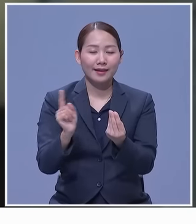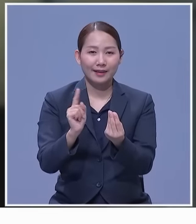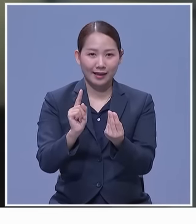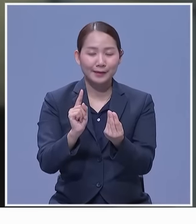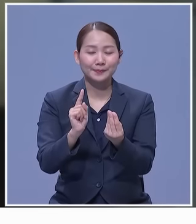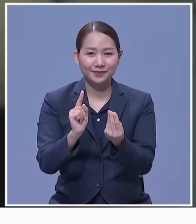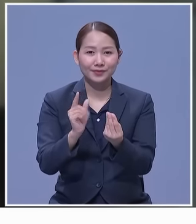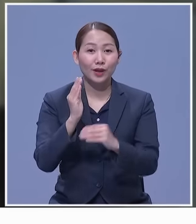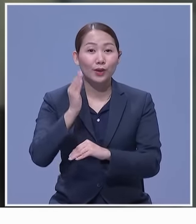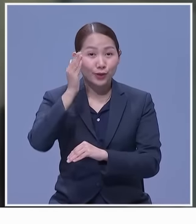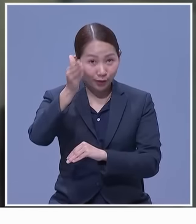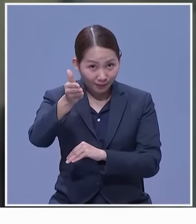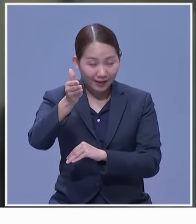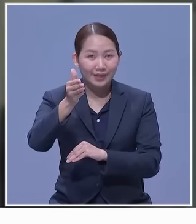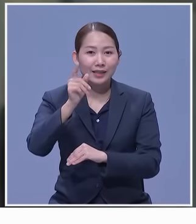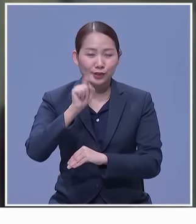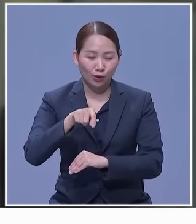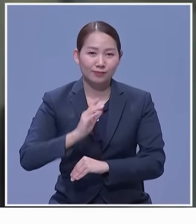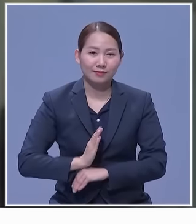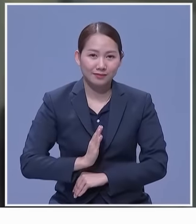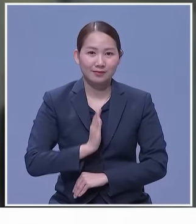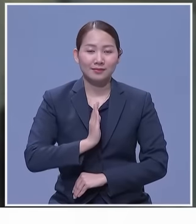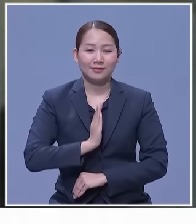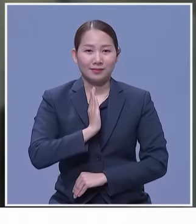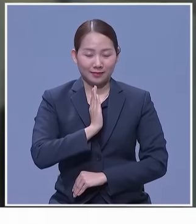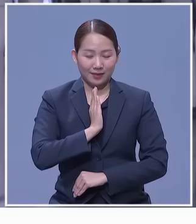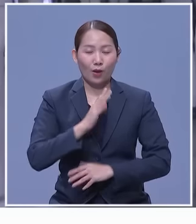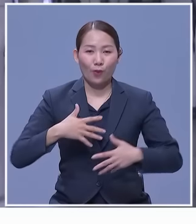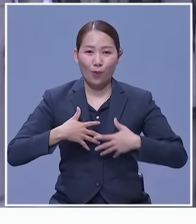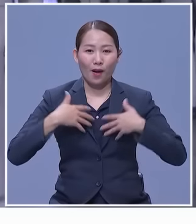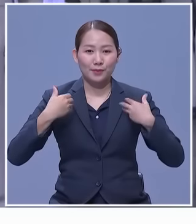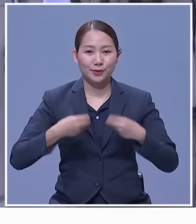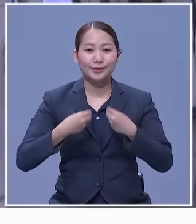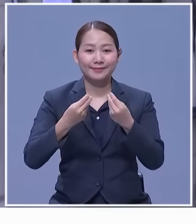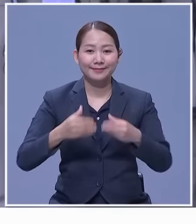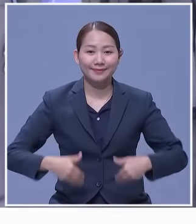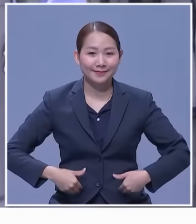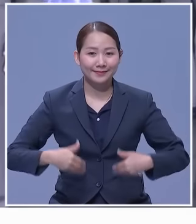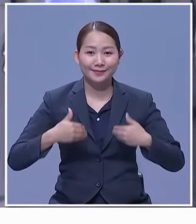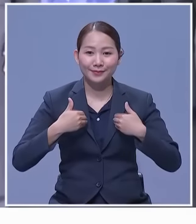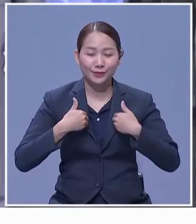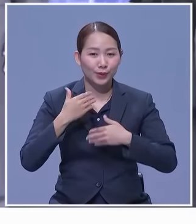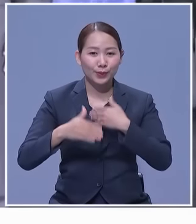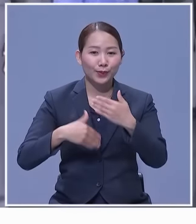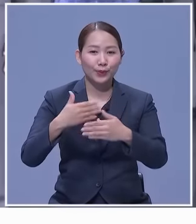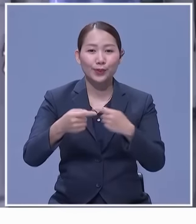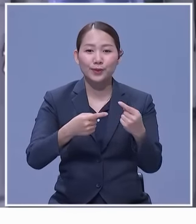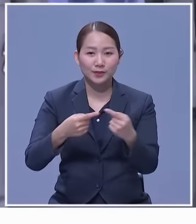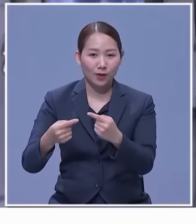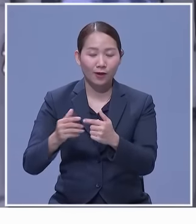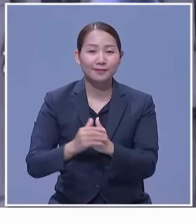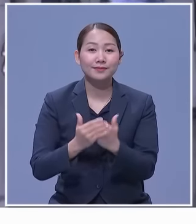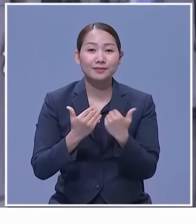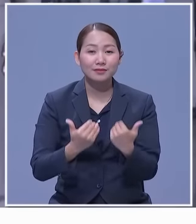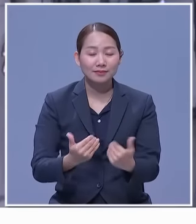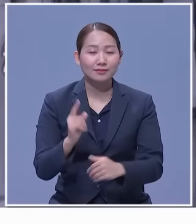รีและมีความสุขต่อไปนอกจากนี้ขอให้ข้าราชการตำรวจทุกนายพึงระลึกเสมอว่าการที่เราได้อาสาม